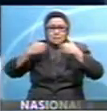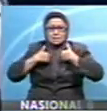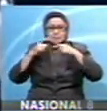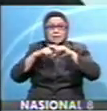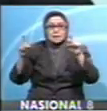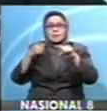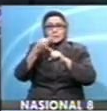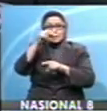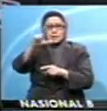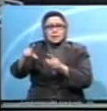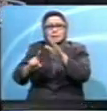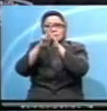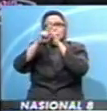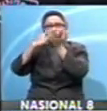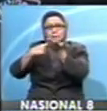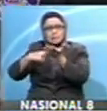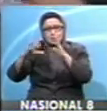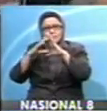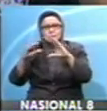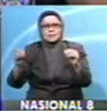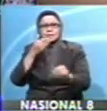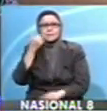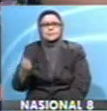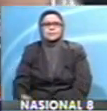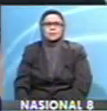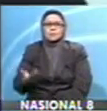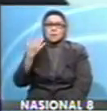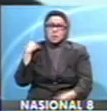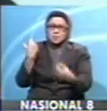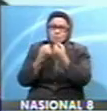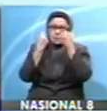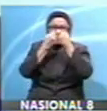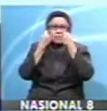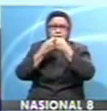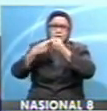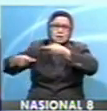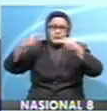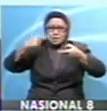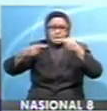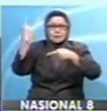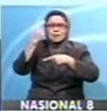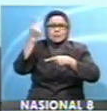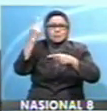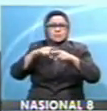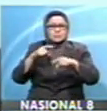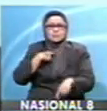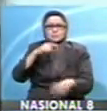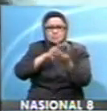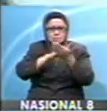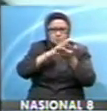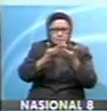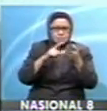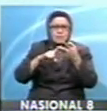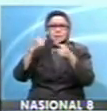dengan baik bergaduh memang selalu daripada rumah kita duduk sama bujang memang selalu bertekak time masak time praktisce